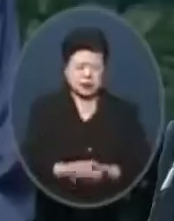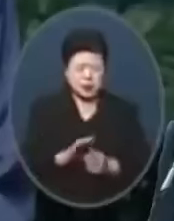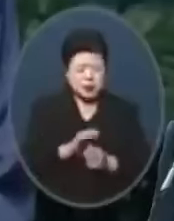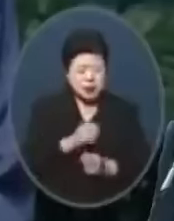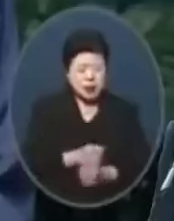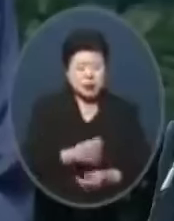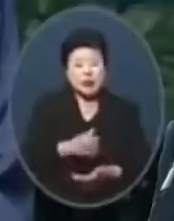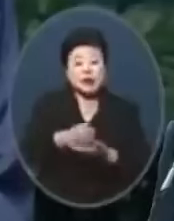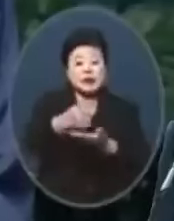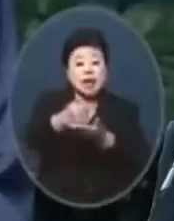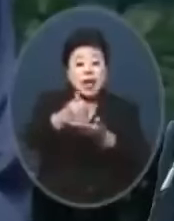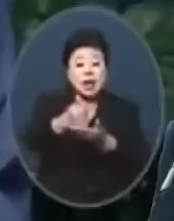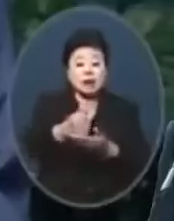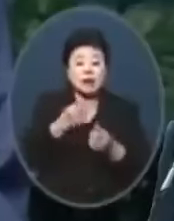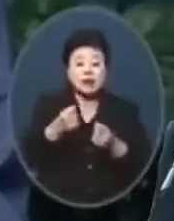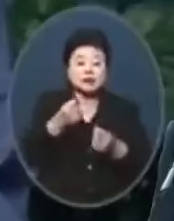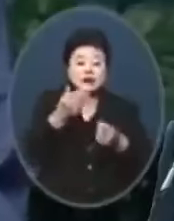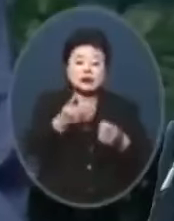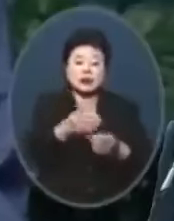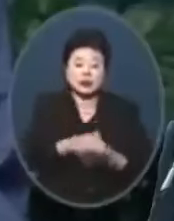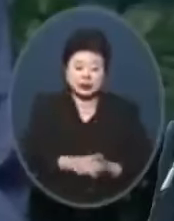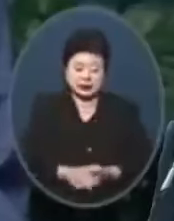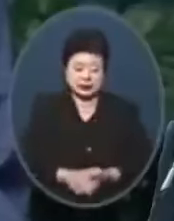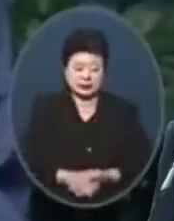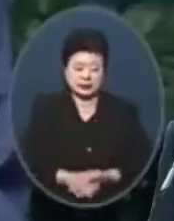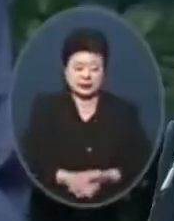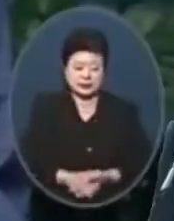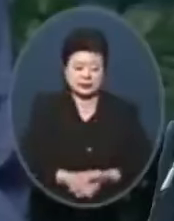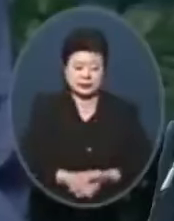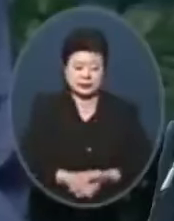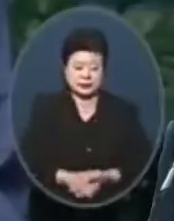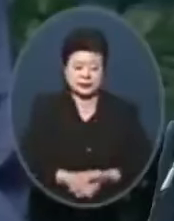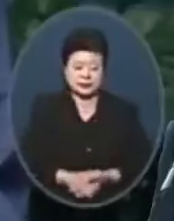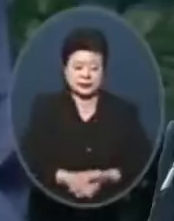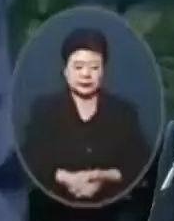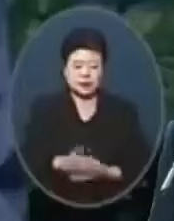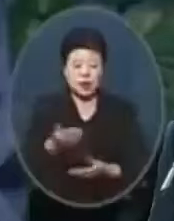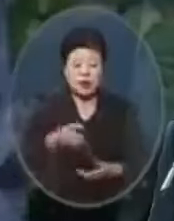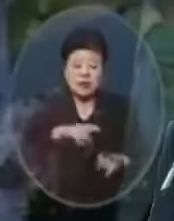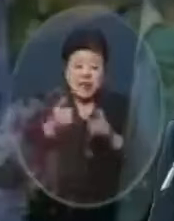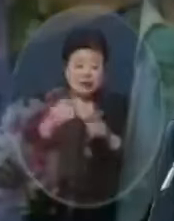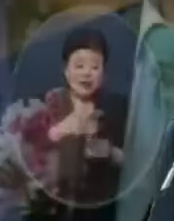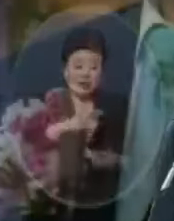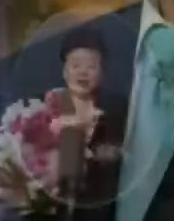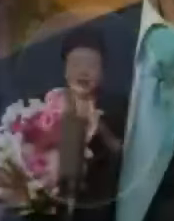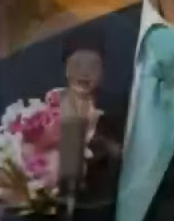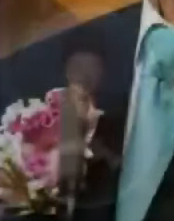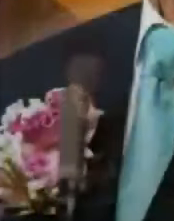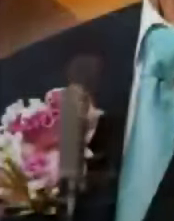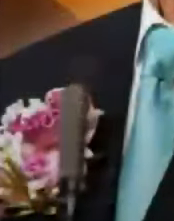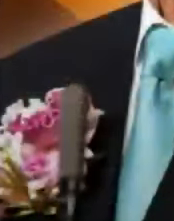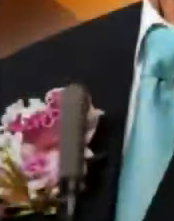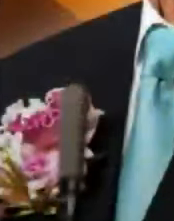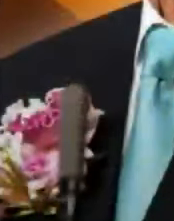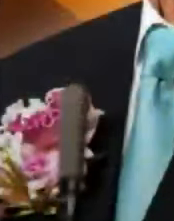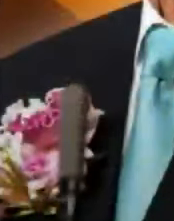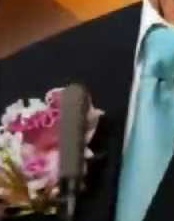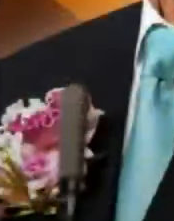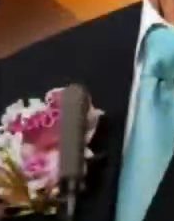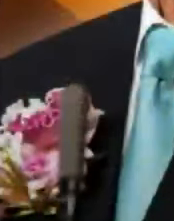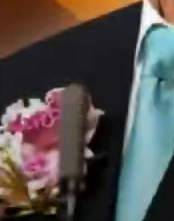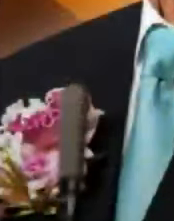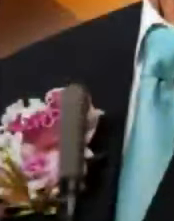위로하고 격려하고 힘을 주면 너도 살고 나도 살고 다 사는 것입니다. 우리 주여.